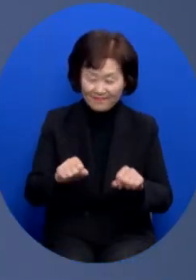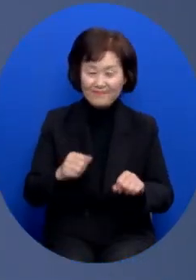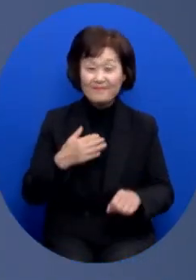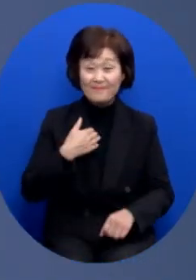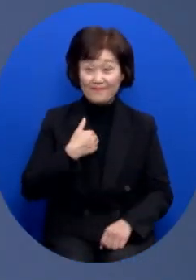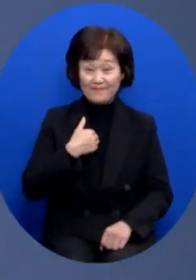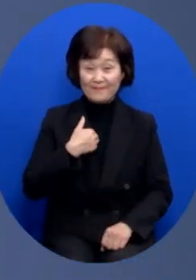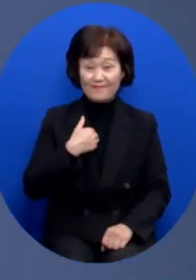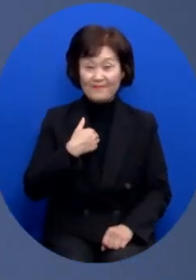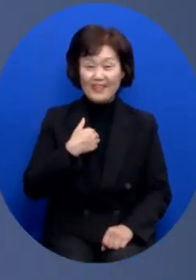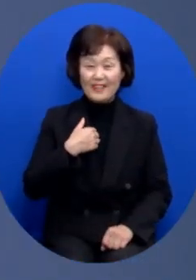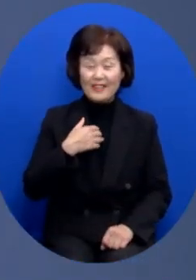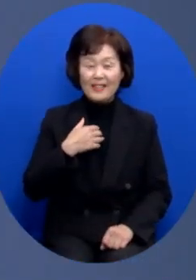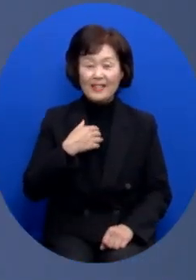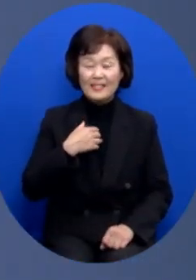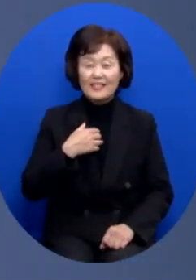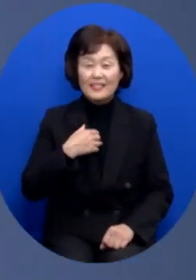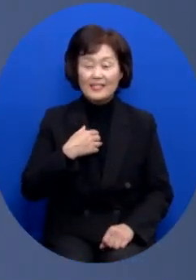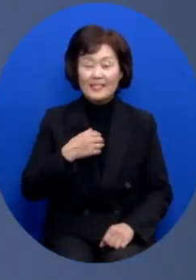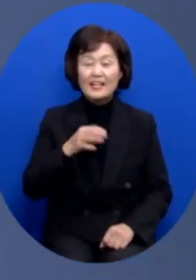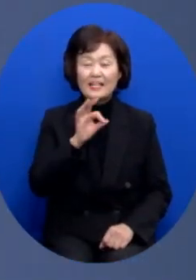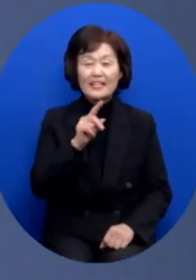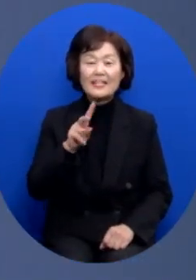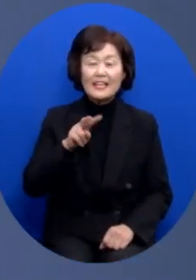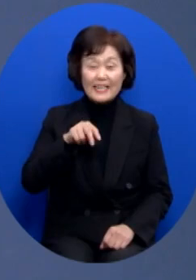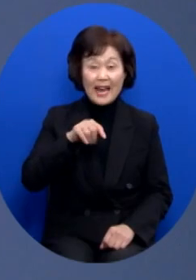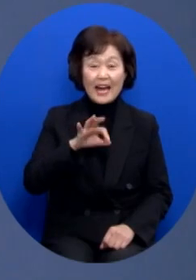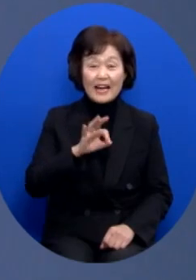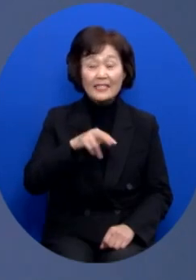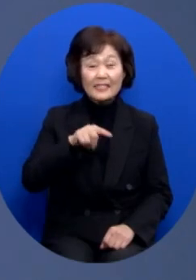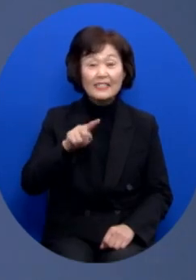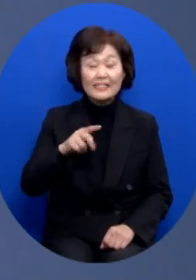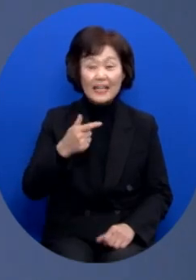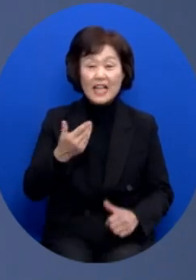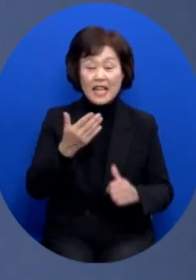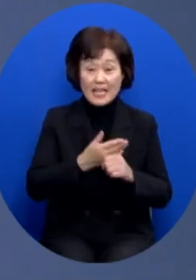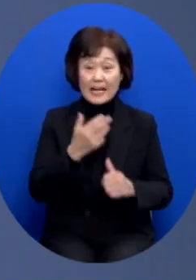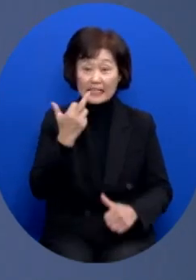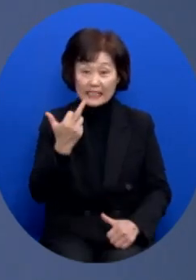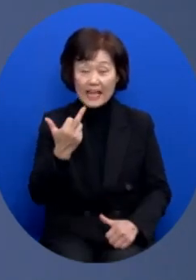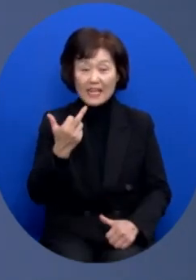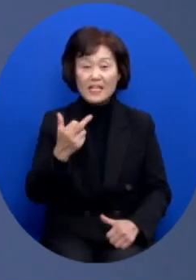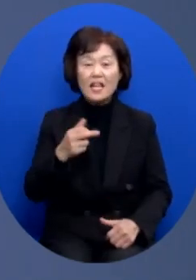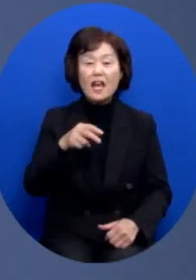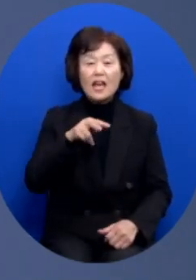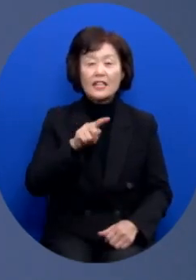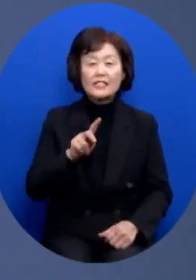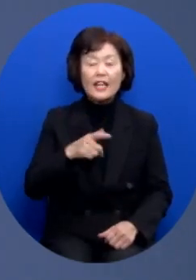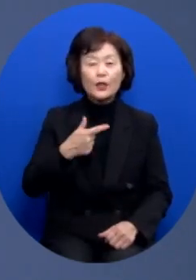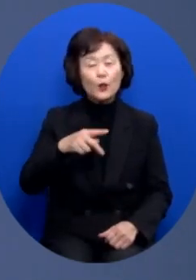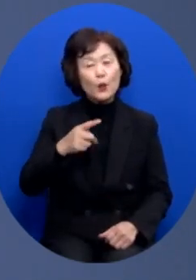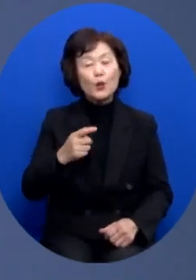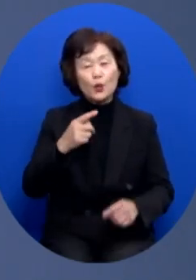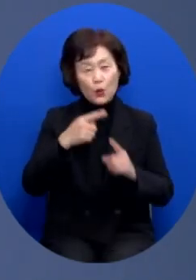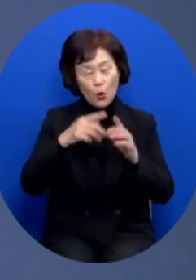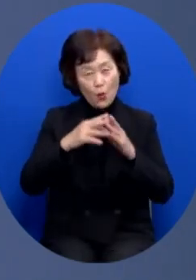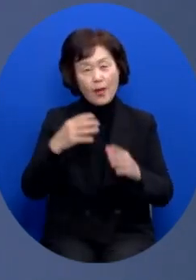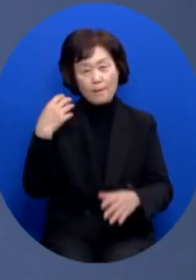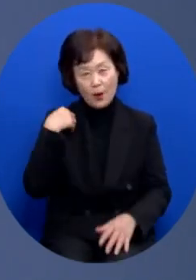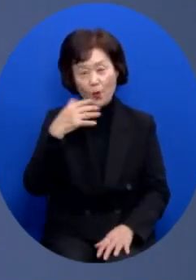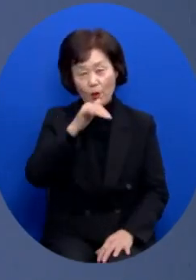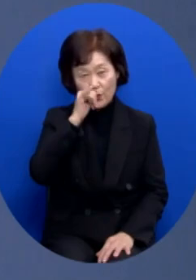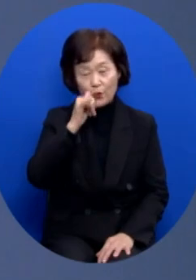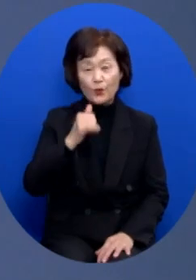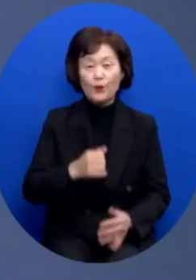저는 양산 서창동에 위치하고 있는 양산 산돌교회를 섬기고 있고요. 소개해 주신